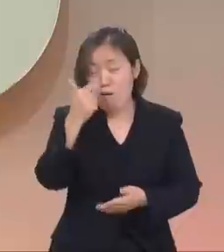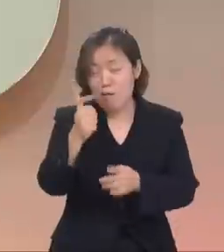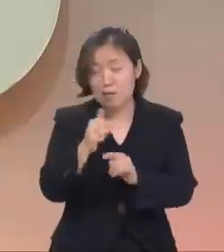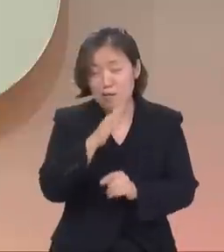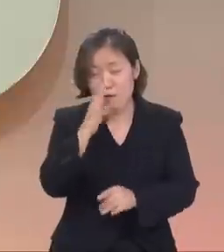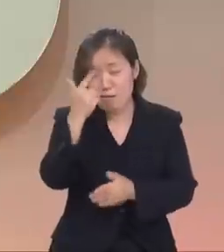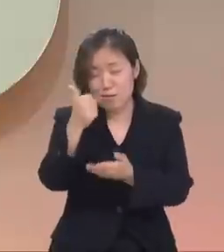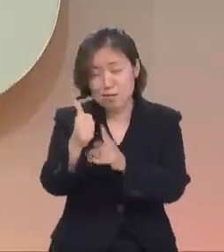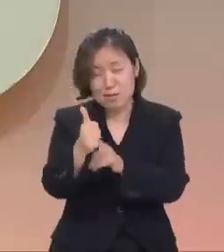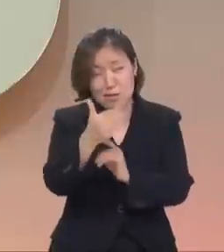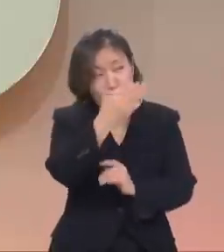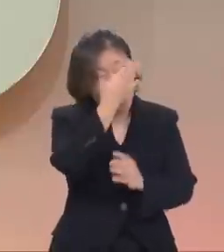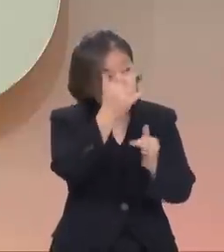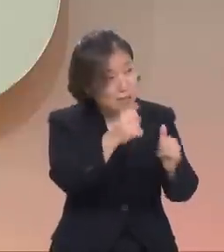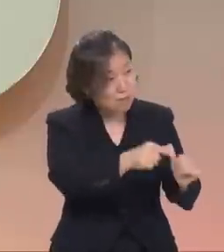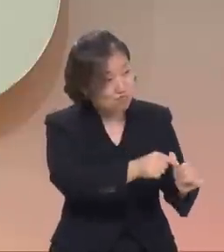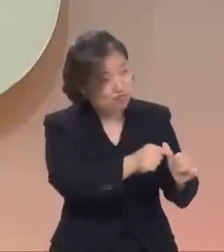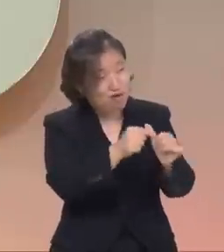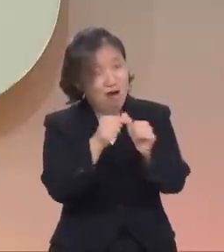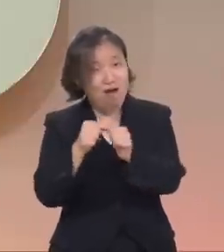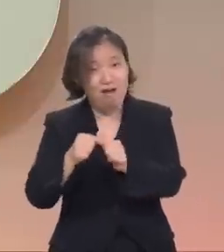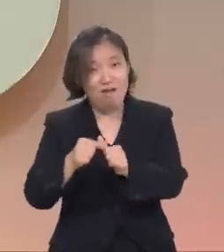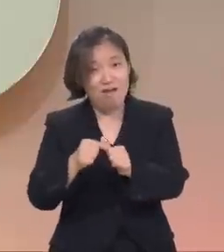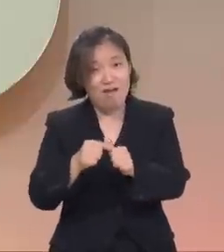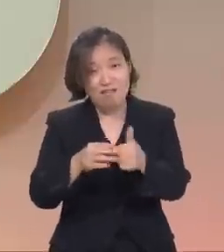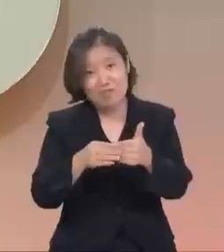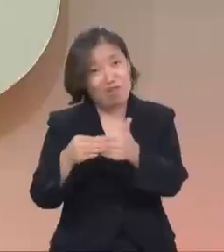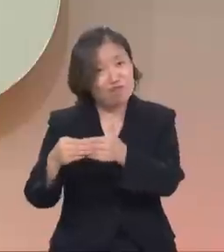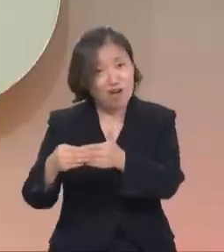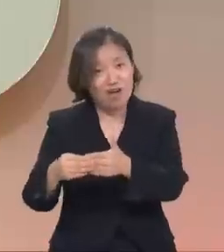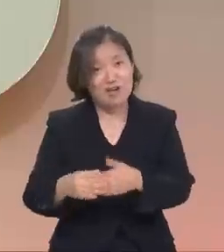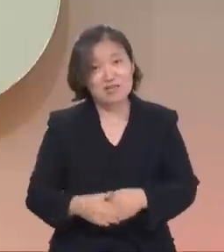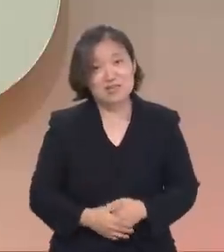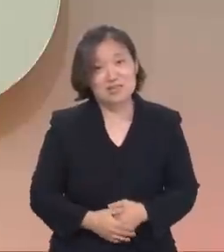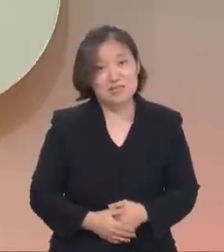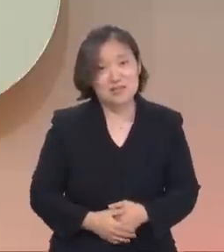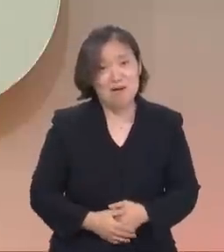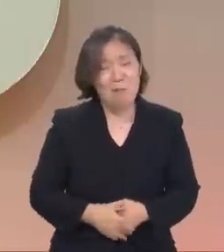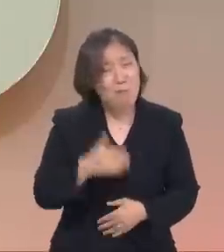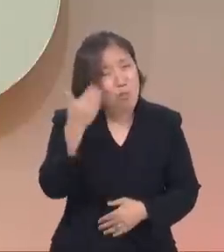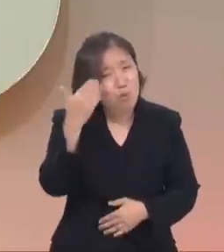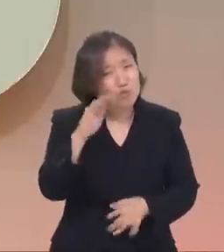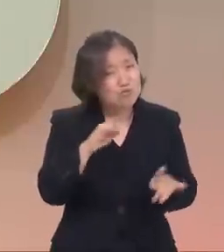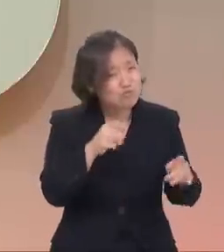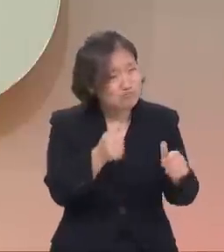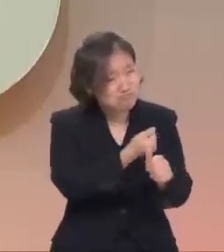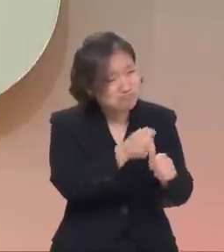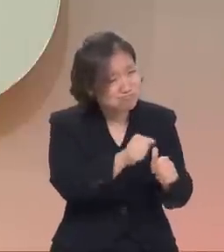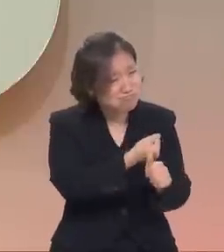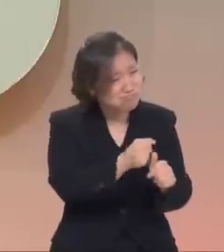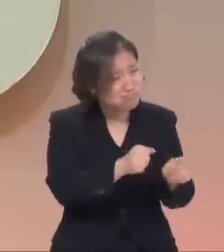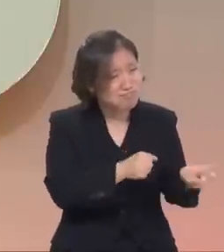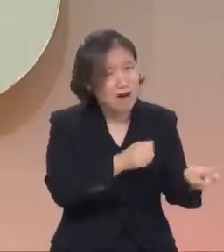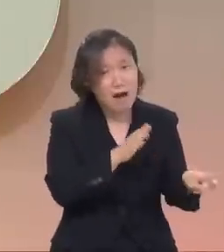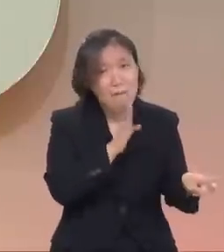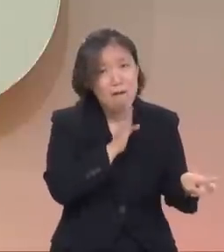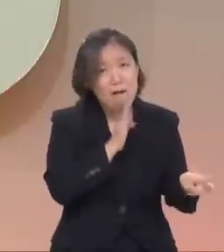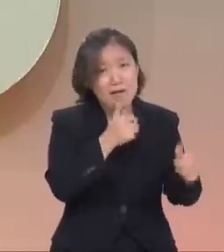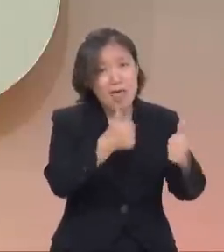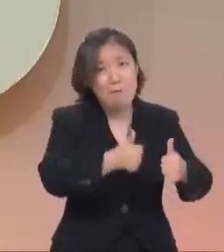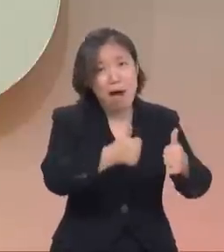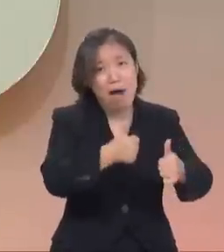억지죠 요새 같았으면 이거 이거 이렇게 막 묶이고 막 구타 당하고 막 억울한 누명 쓰면